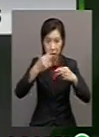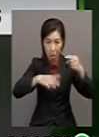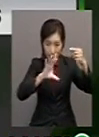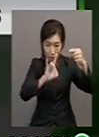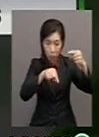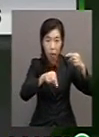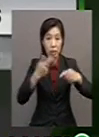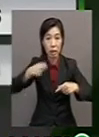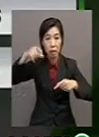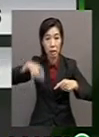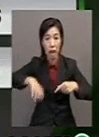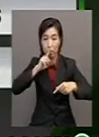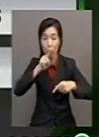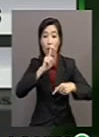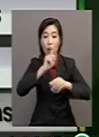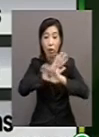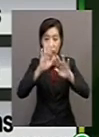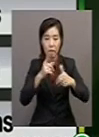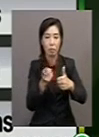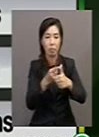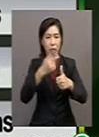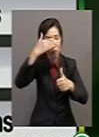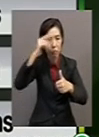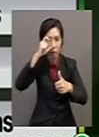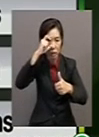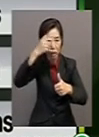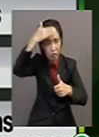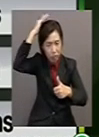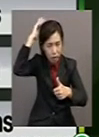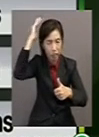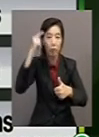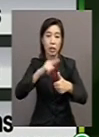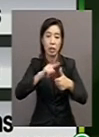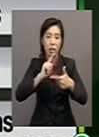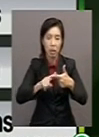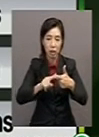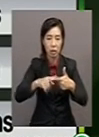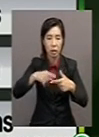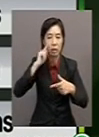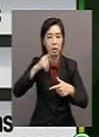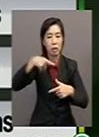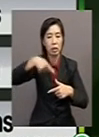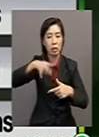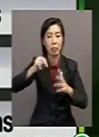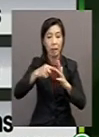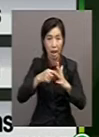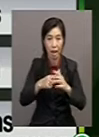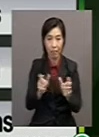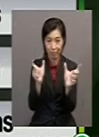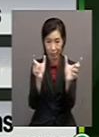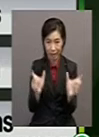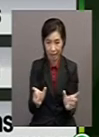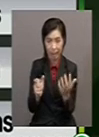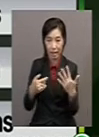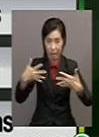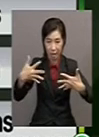กฟ้องประกอบไปด้วยคุณสุทธิชัยยุ่นขออภัยครับคุณสุทธิชัยแซ่หยุ่นคุณพนาจันทรวิโรธคุณชเวงจ